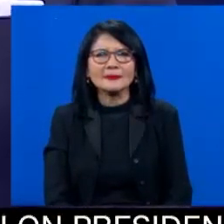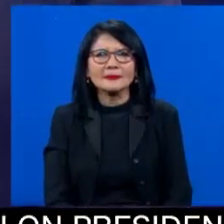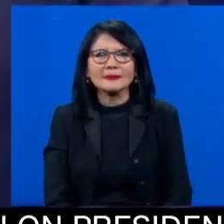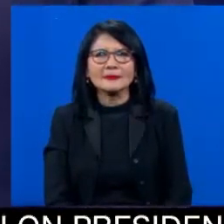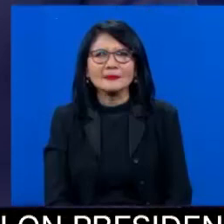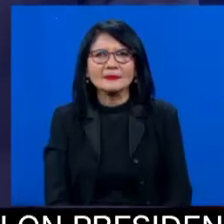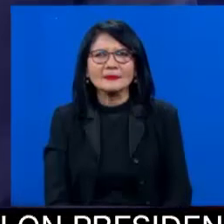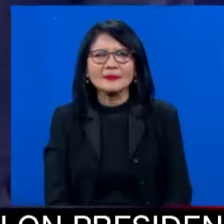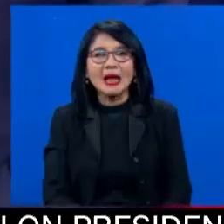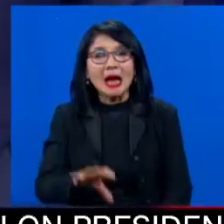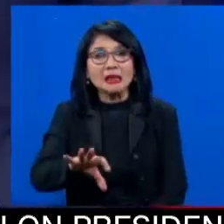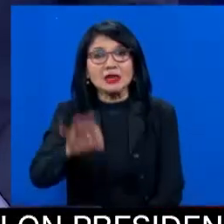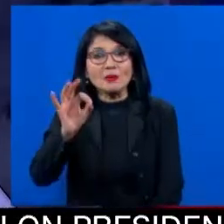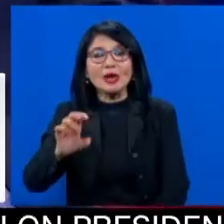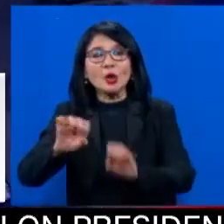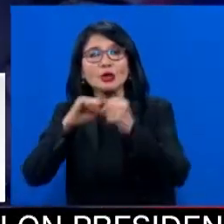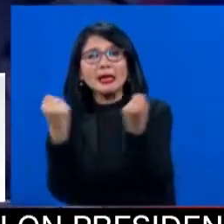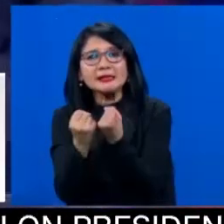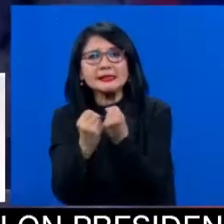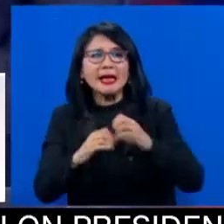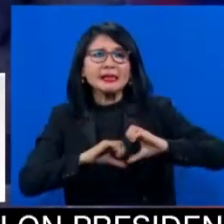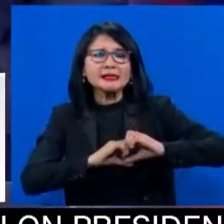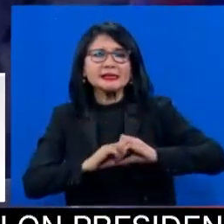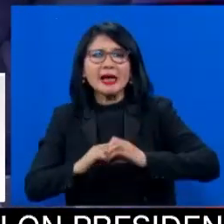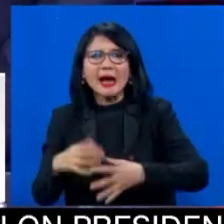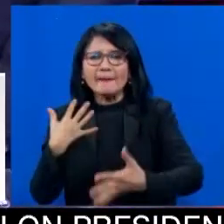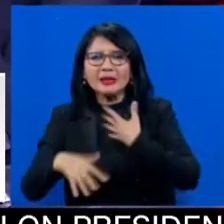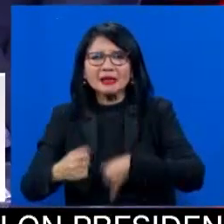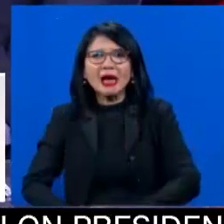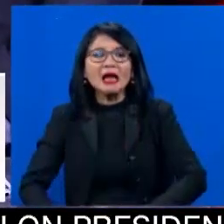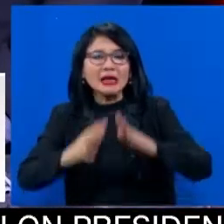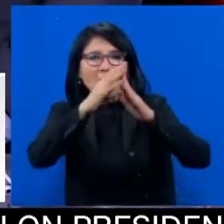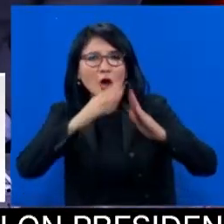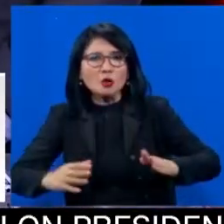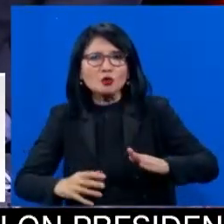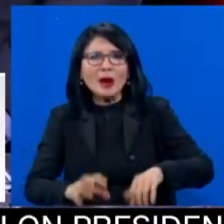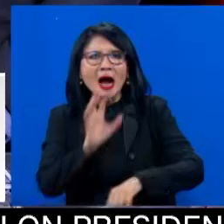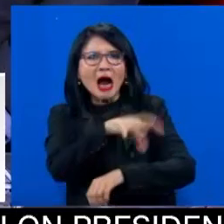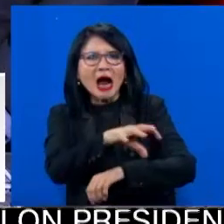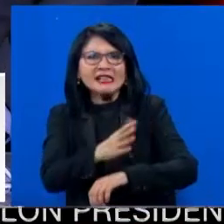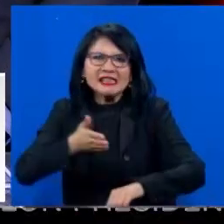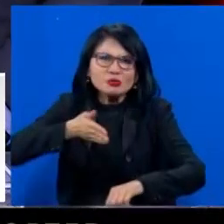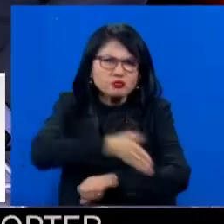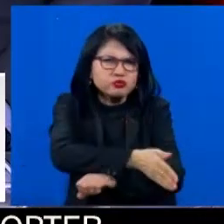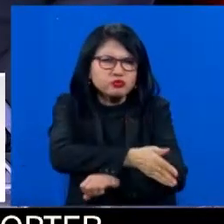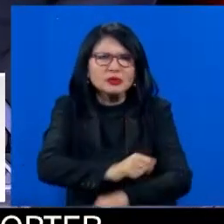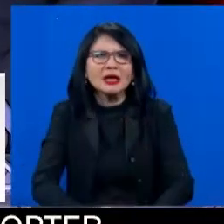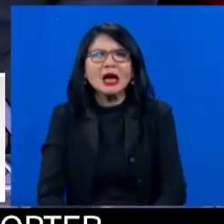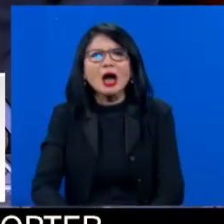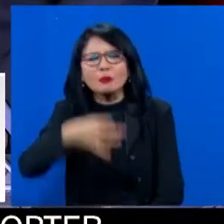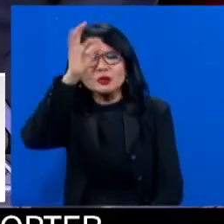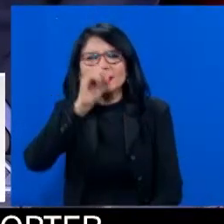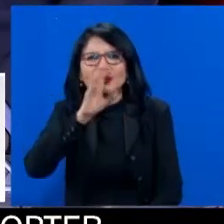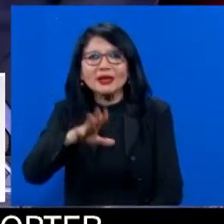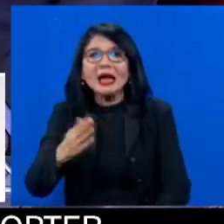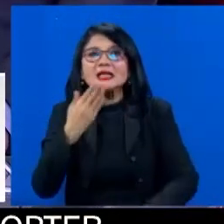Terkait temuan organisasi pencinta satwa, adanya aktivitas jagal anjing di sebuah rumah kawasan Lakar Santri, Surabaya, polisi menyebutkan